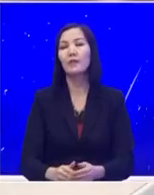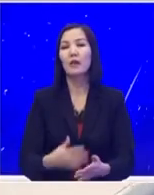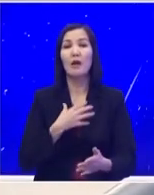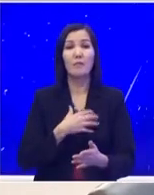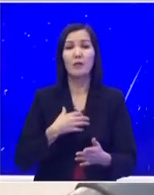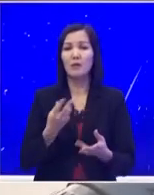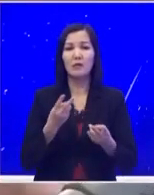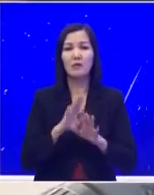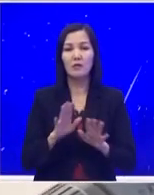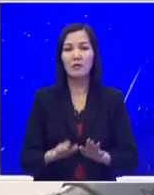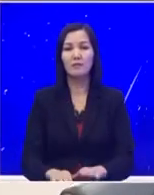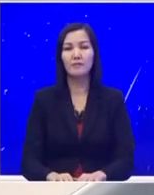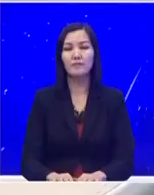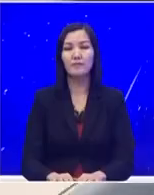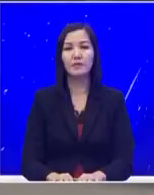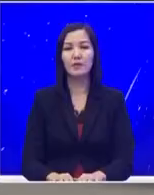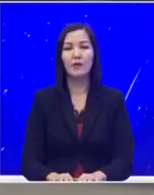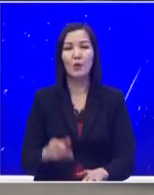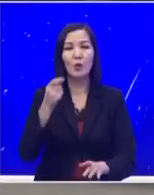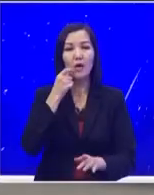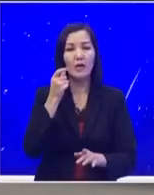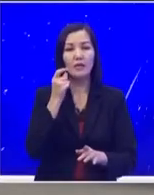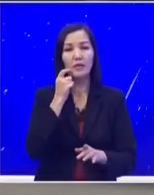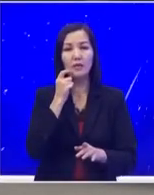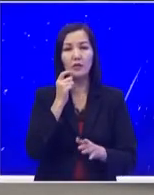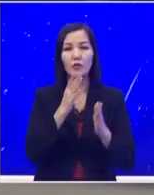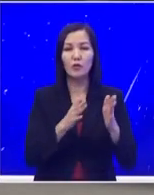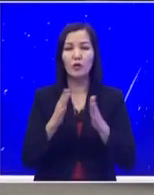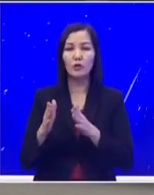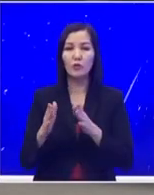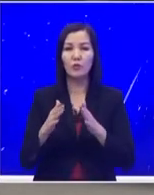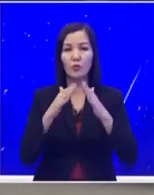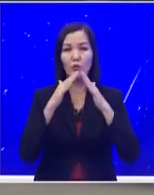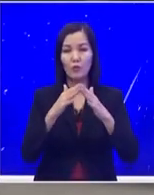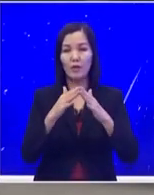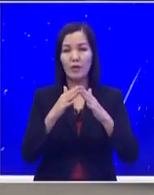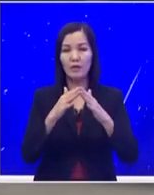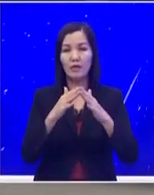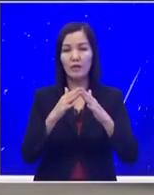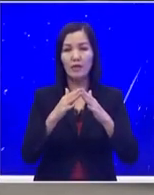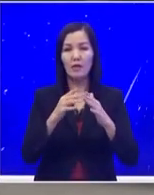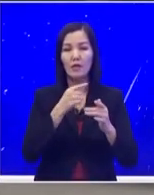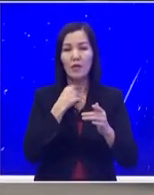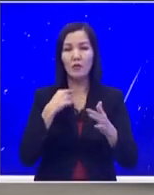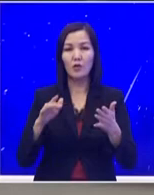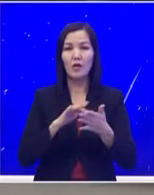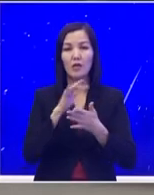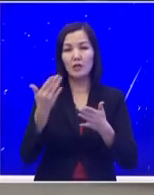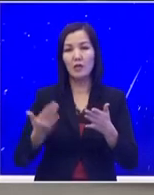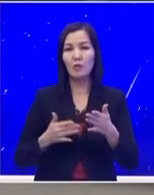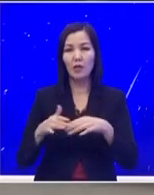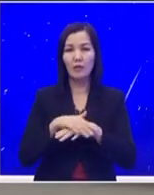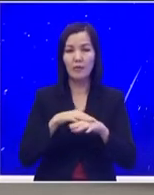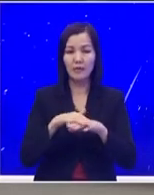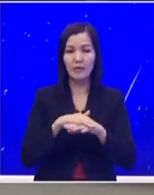алаңдауға негіз жоқ. Аталмыш өнімді тұрақтандыру қорының қоймаларынан, сонымен бірге Талдықорған қаласының коммуналдық базарынан,